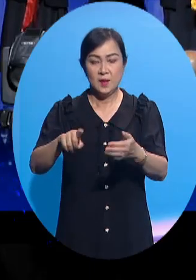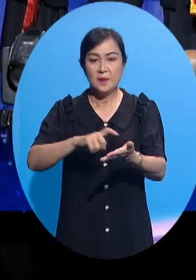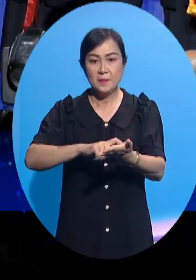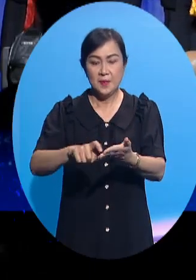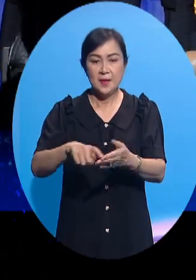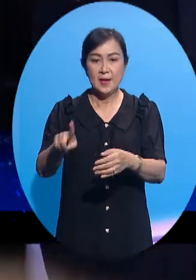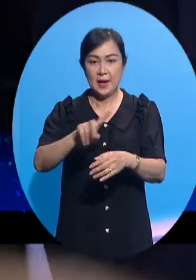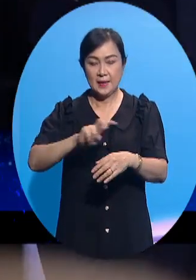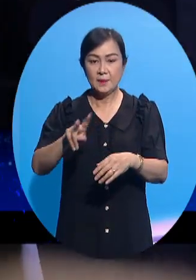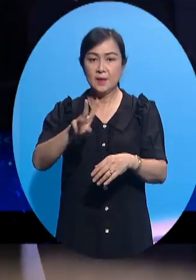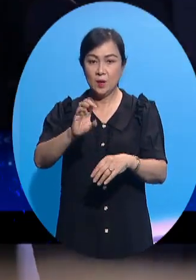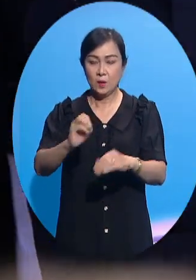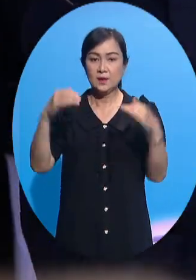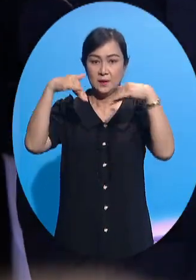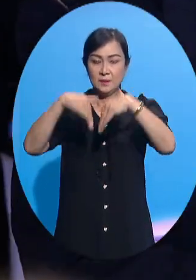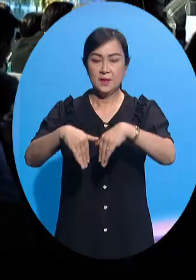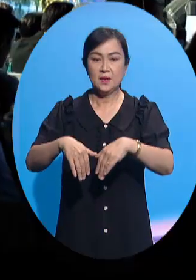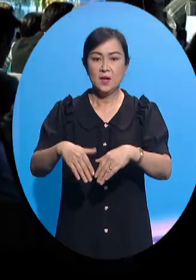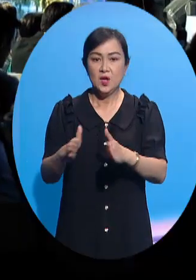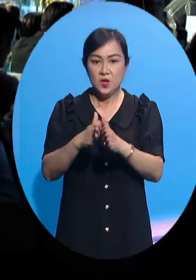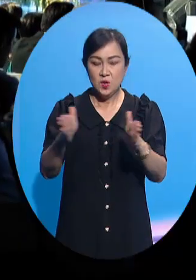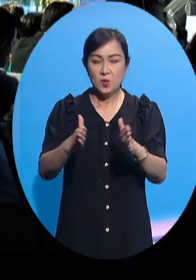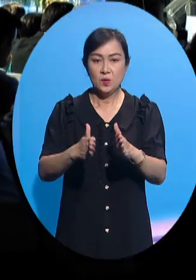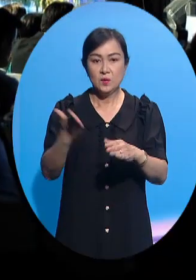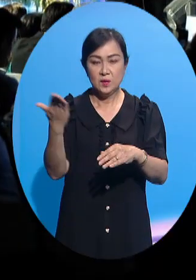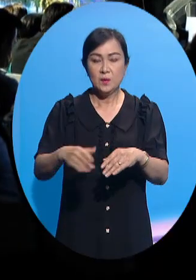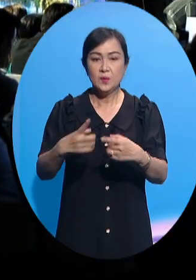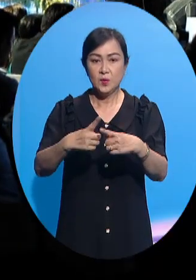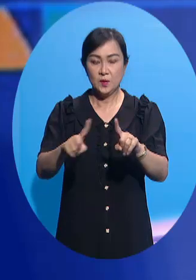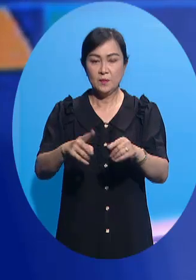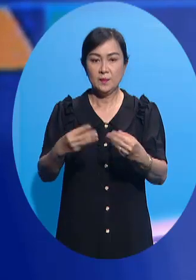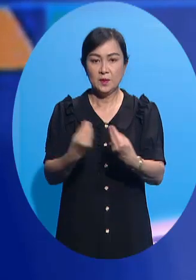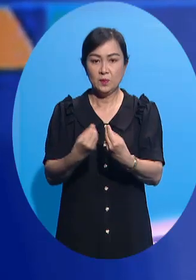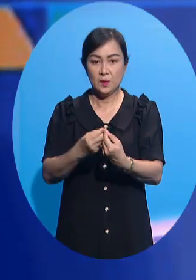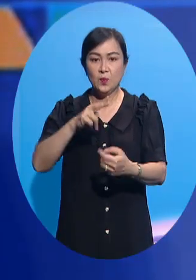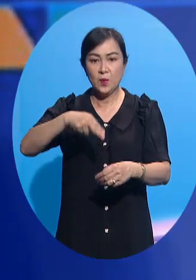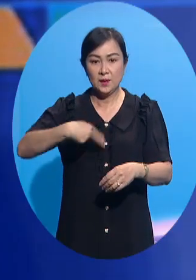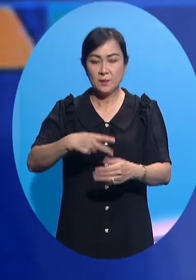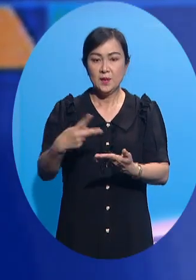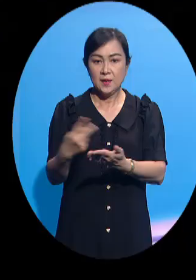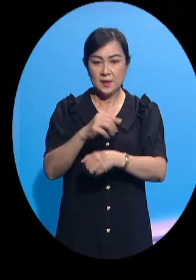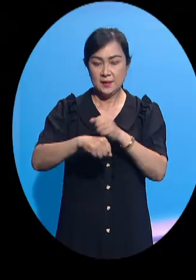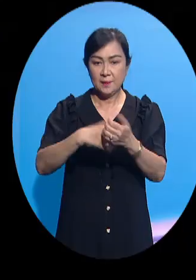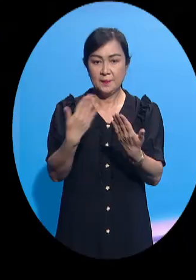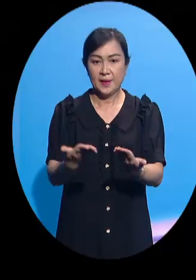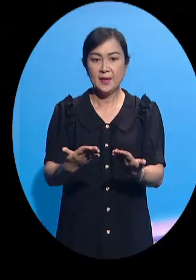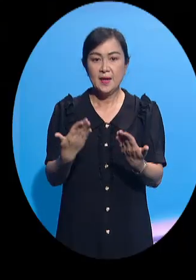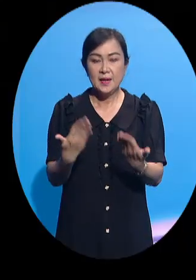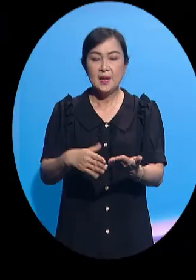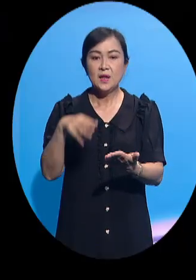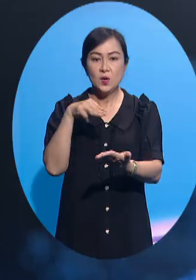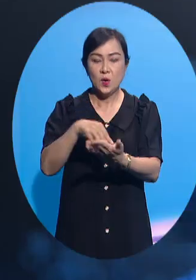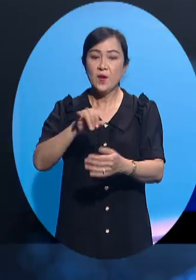với hơn 200 CEO tham dự, chiếm số lượng lớn trong tổng số doanh nghiệp, nhà đầu tư quan tâm đến sự kiện năm nay. Đây là một cái cơ